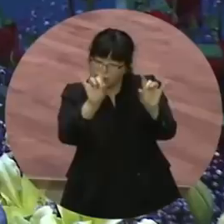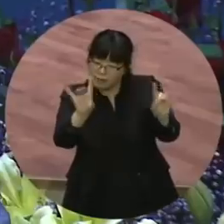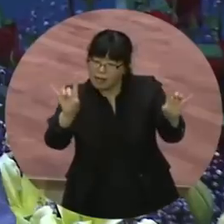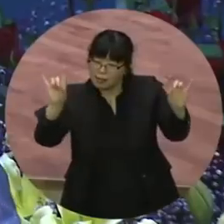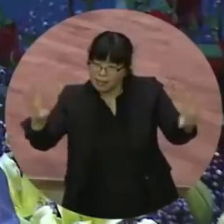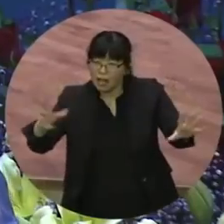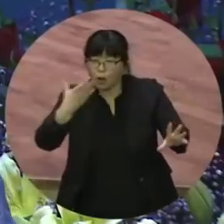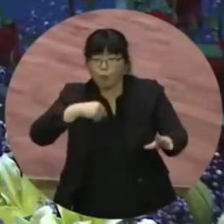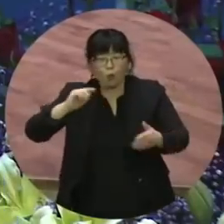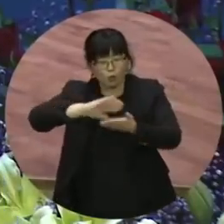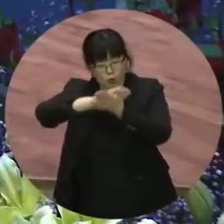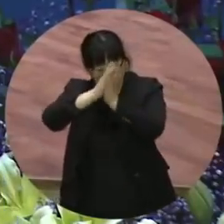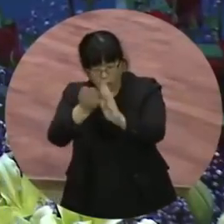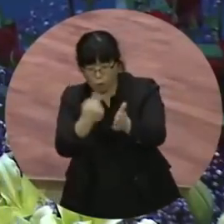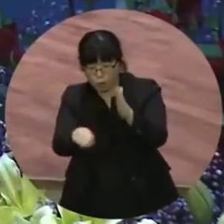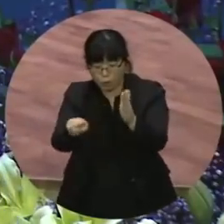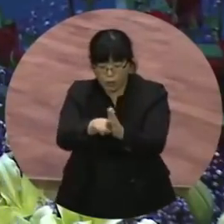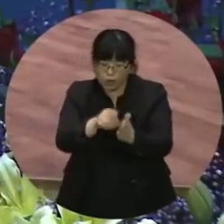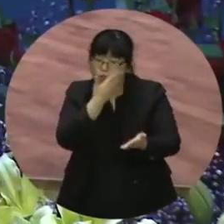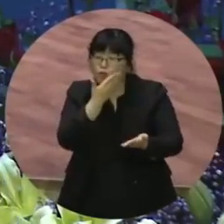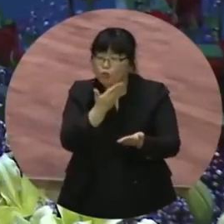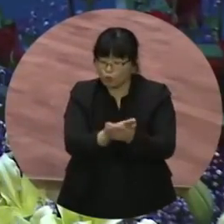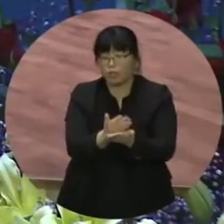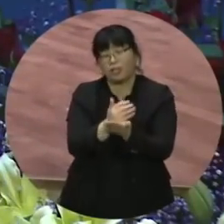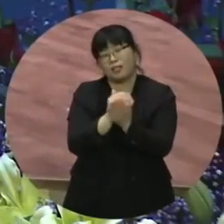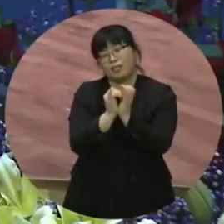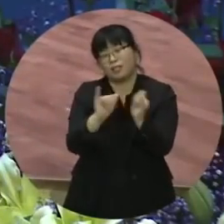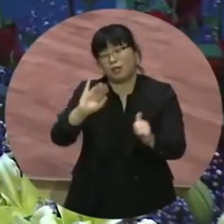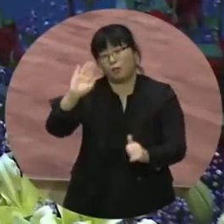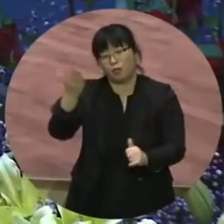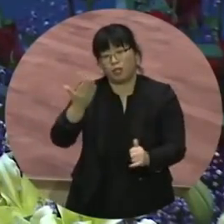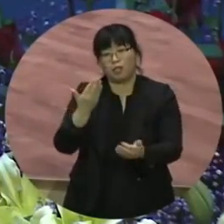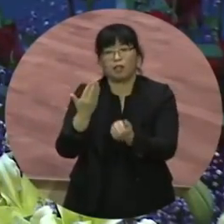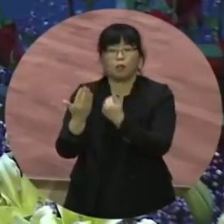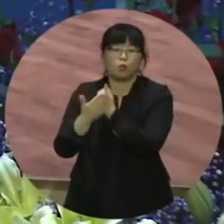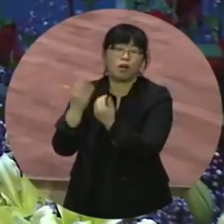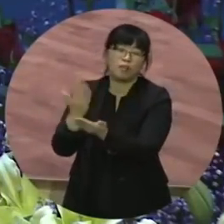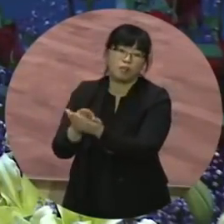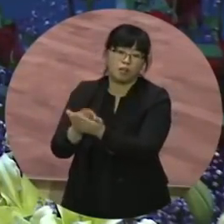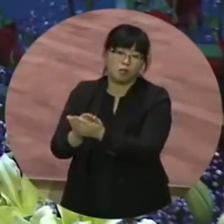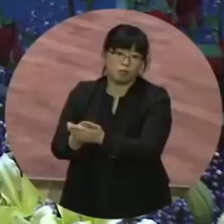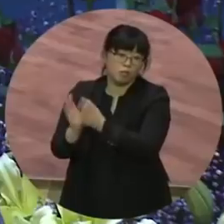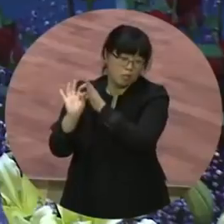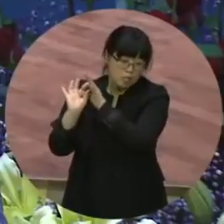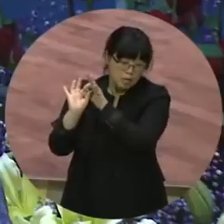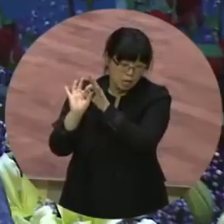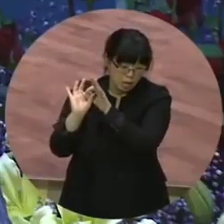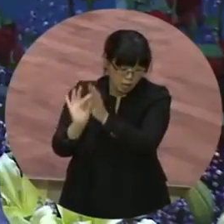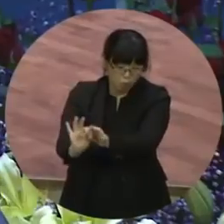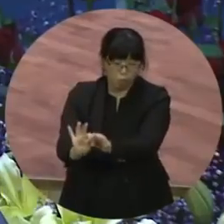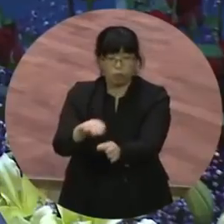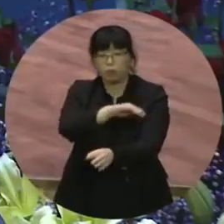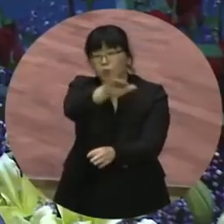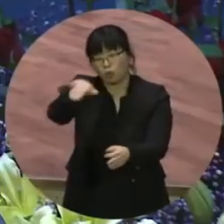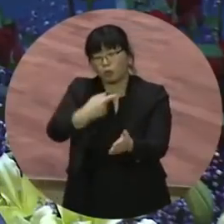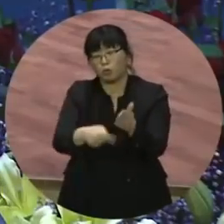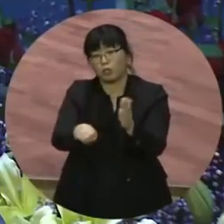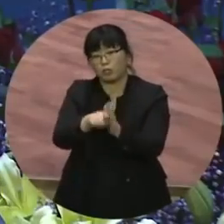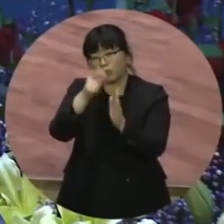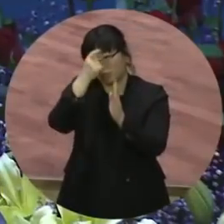이제야 너가 하나님을 경외한 줄 아느라. 놀랍고 감격스러운 장면.